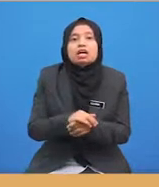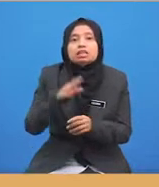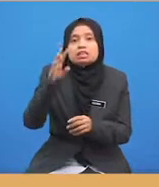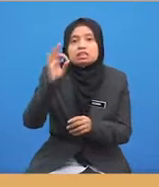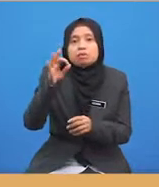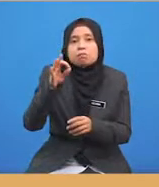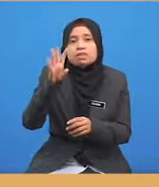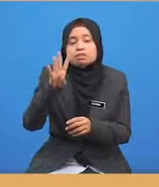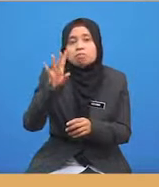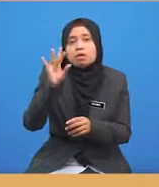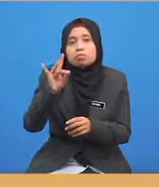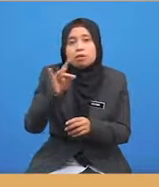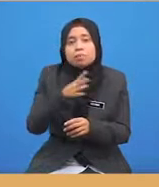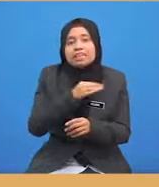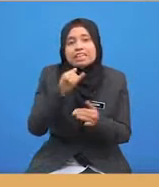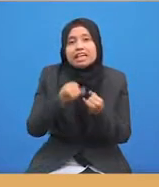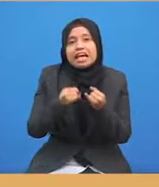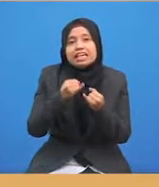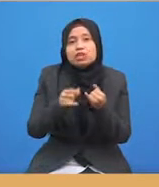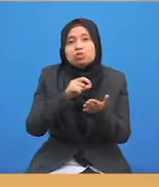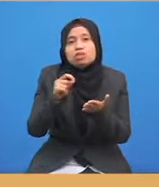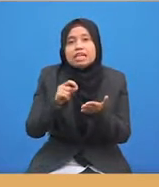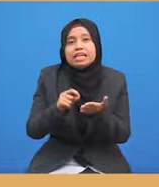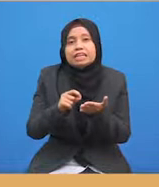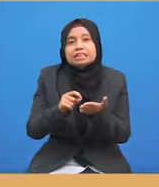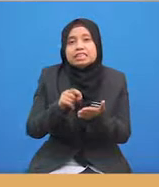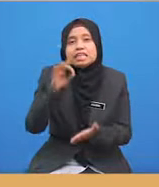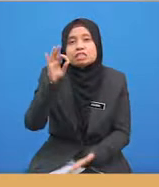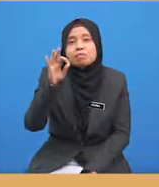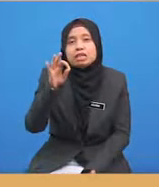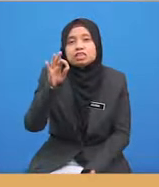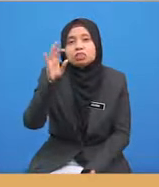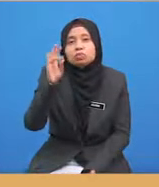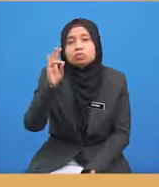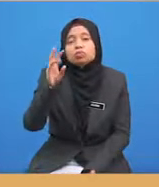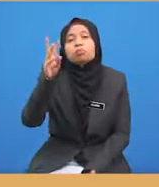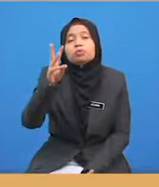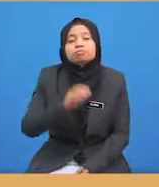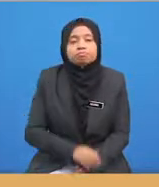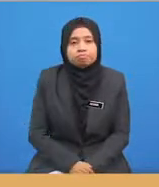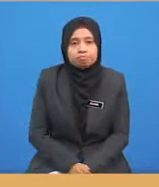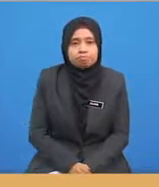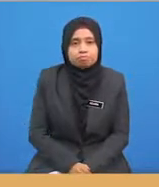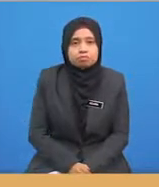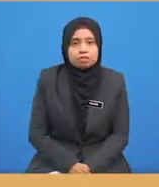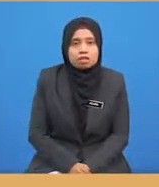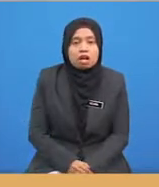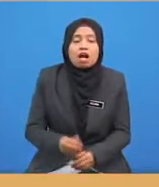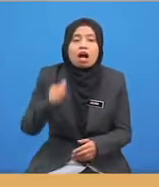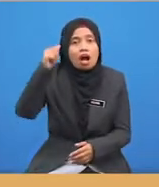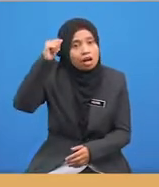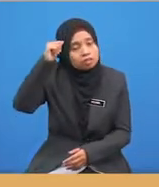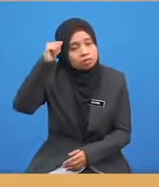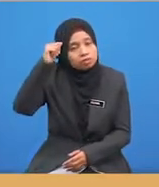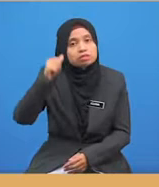1948 dan buku terakhir beliau, Mankind and Mother Earth pada 1976. Arnold J.